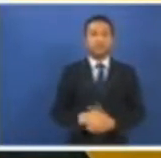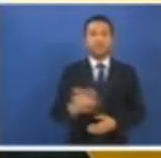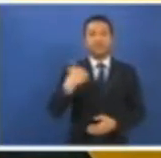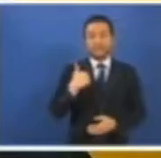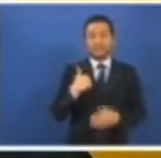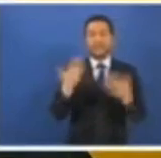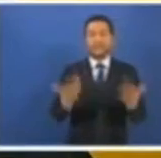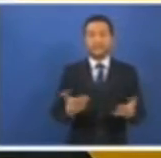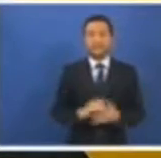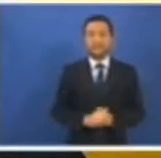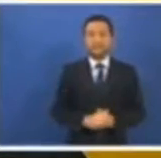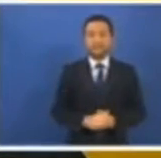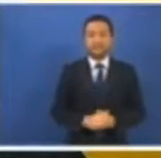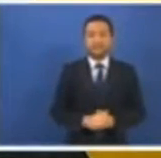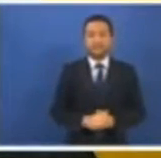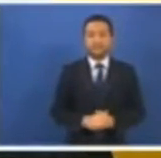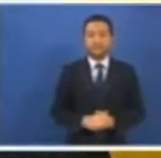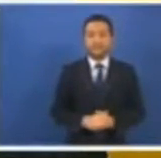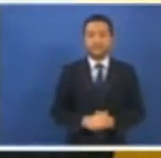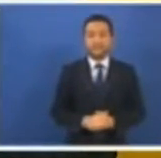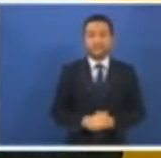Ben de